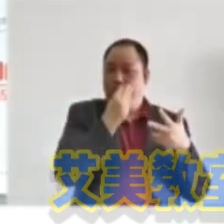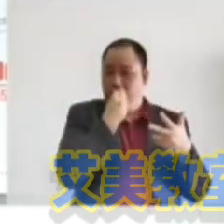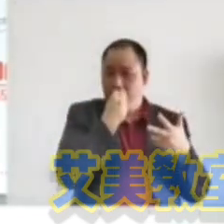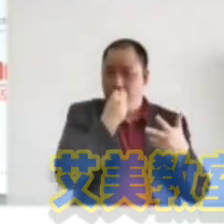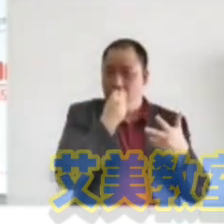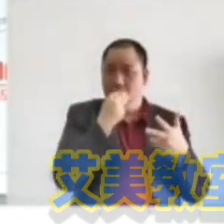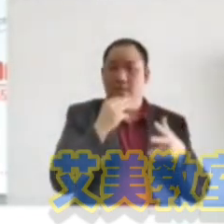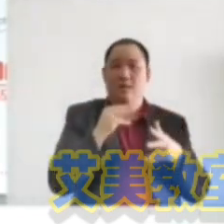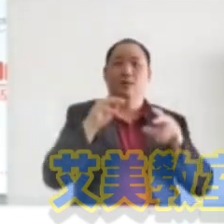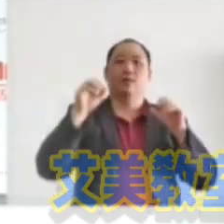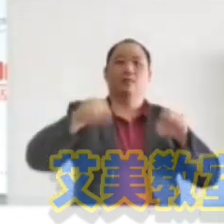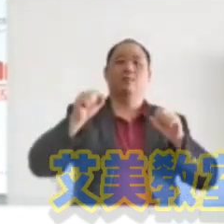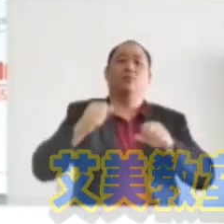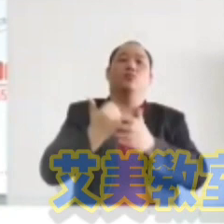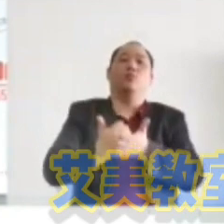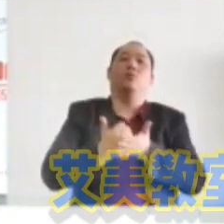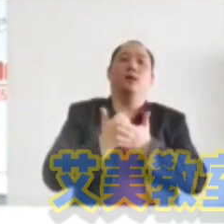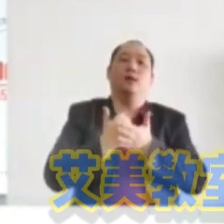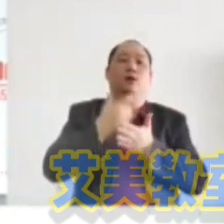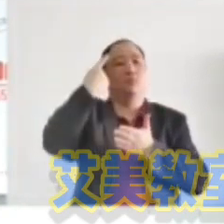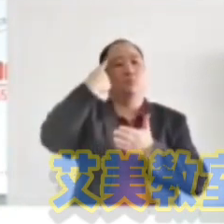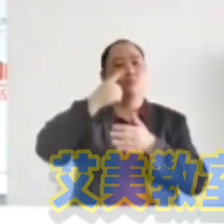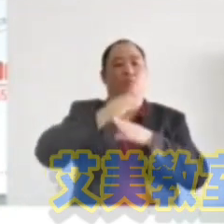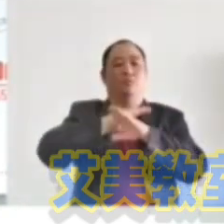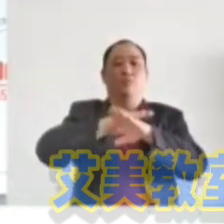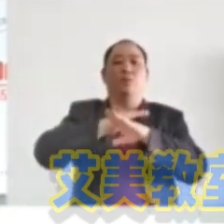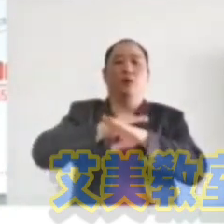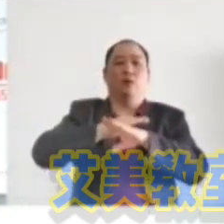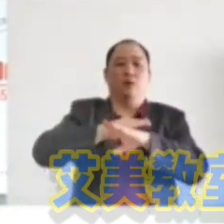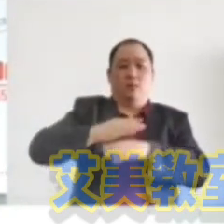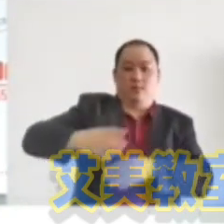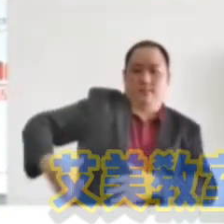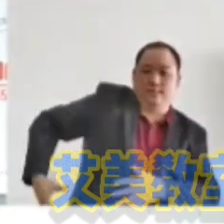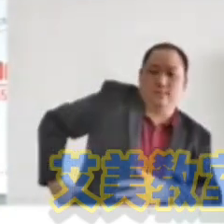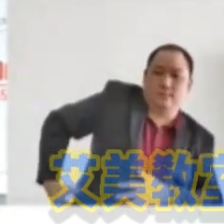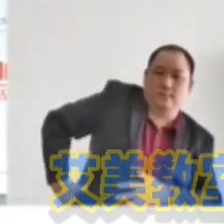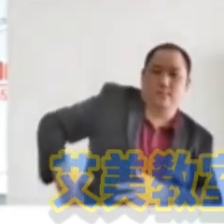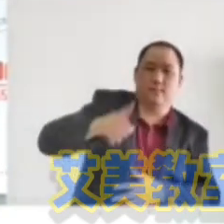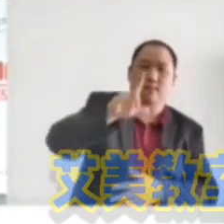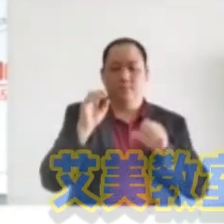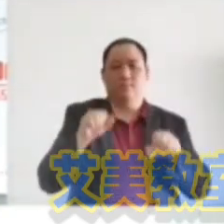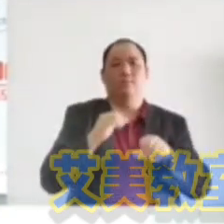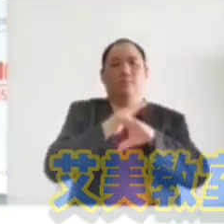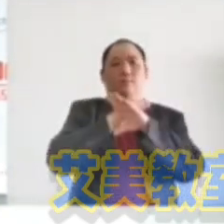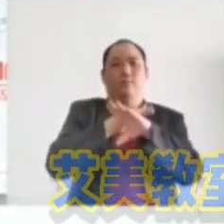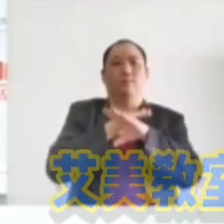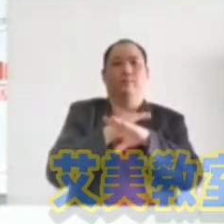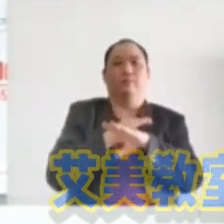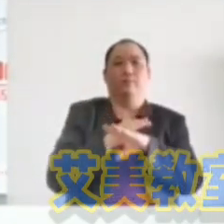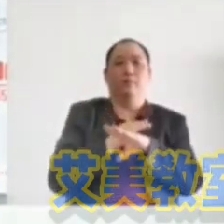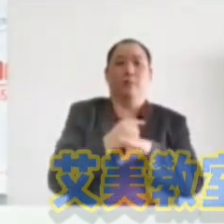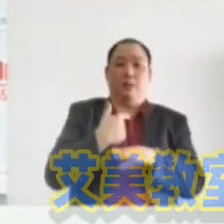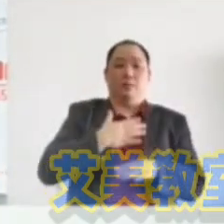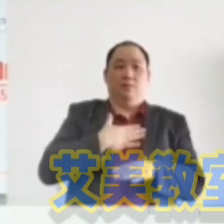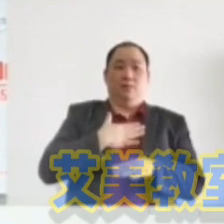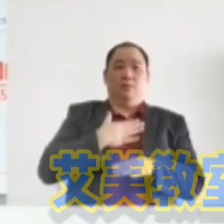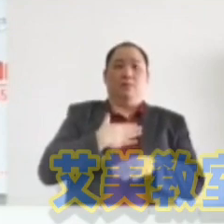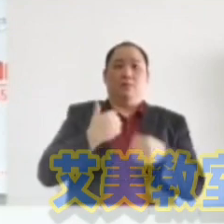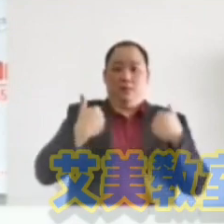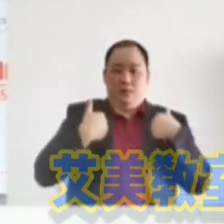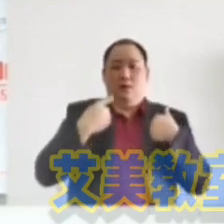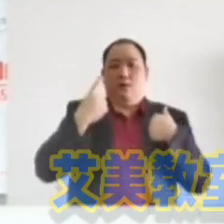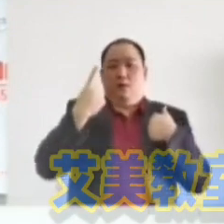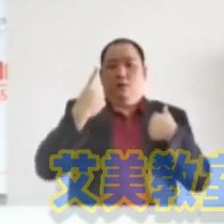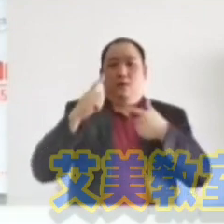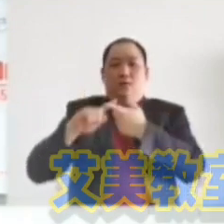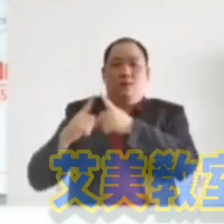芍。白芍的功能就是可以帮助我们保护肝脏、泄肝火。我的朋友，多数都是跟